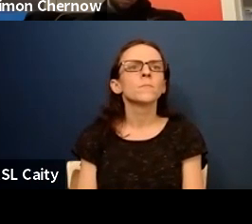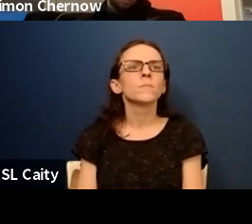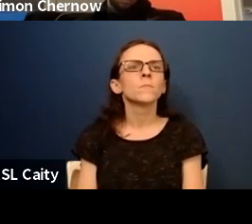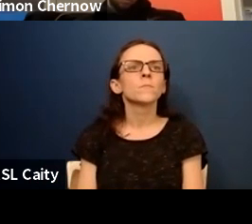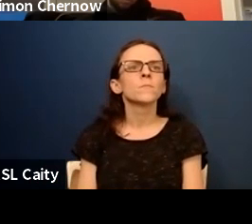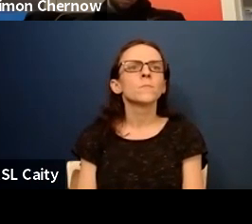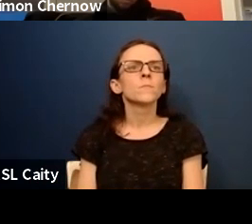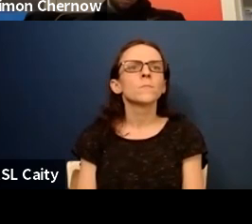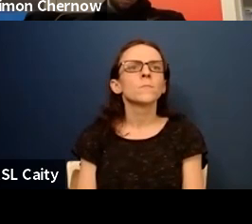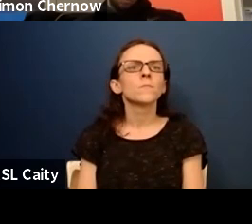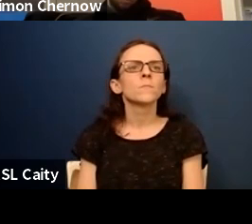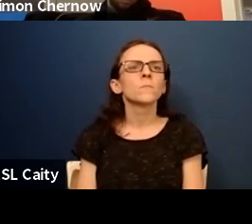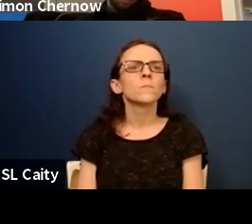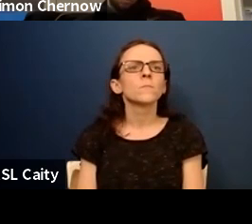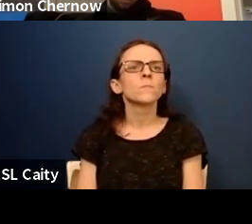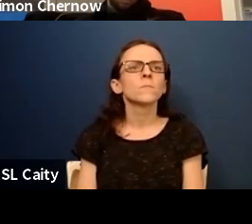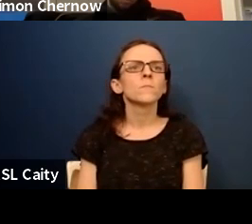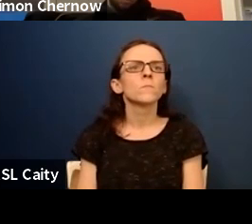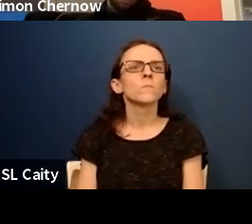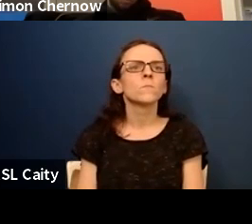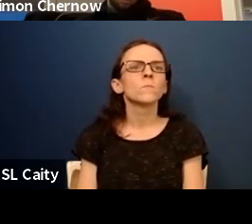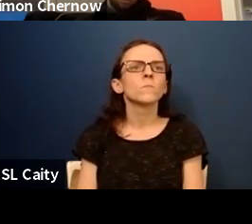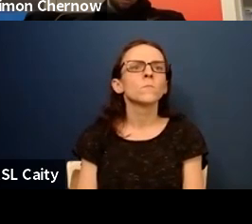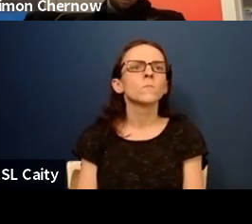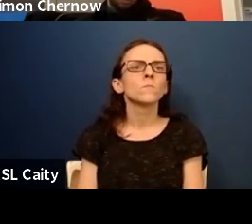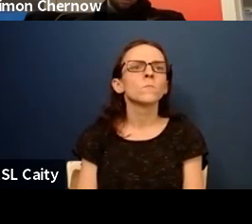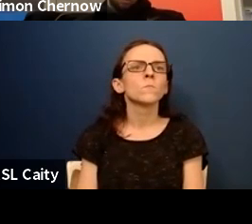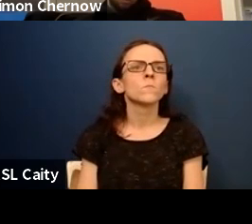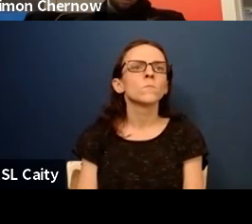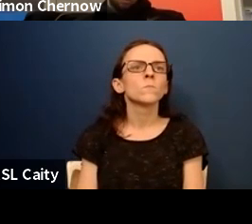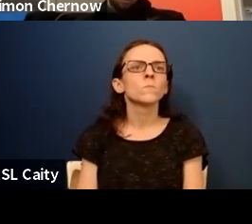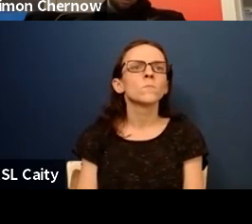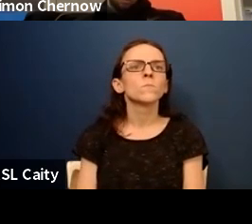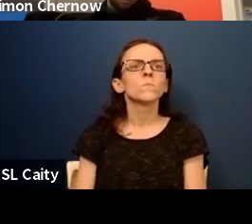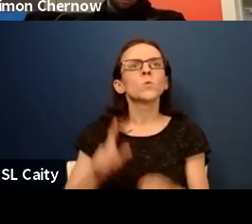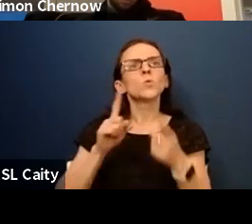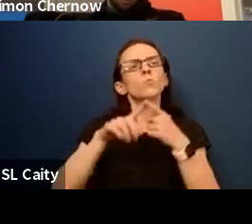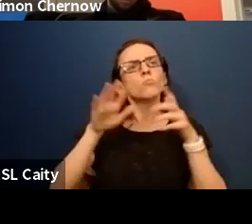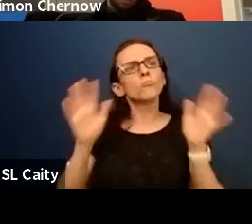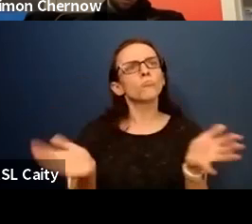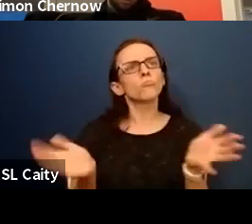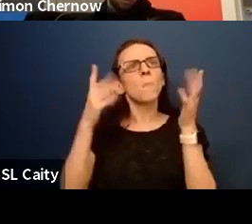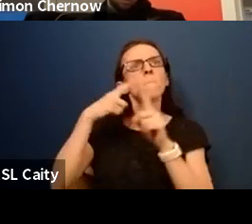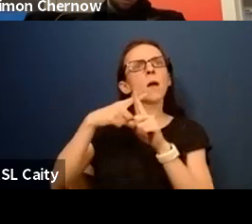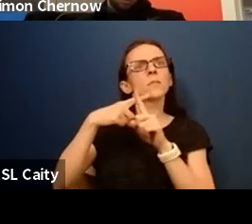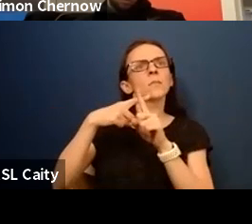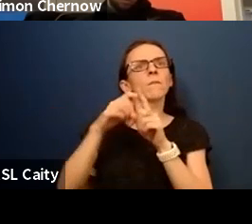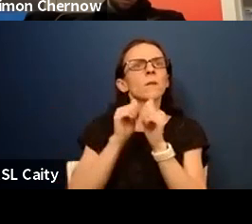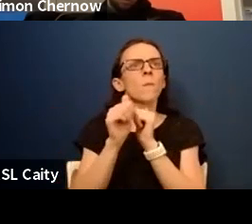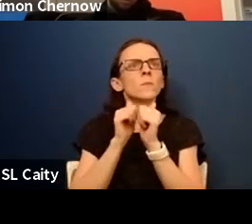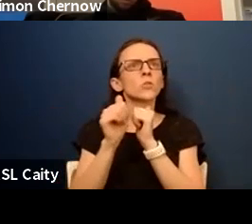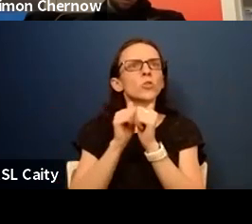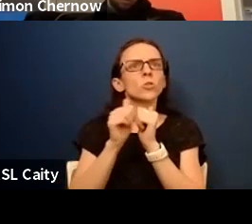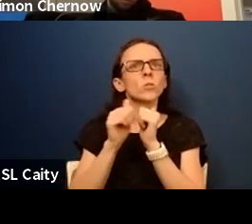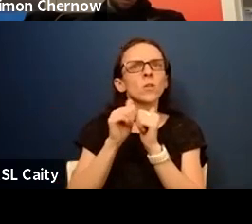最好嘅理念。 And to create a positive competition environment is going to help the kids to succeed